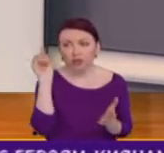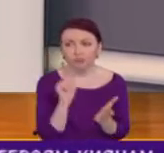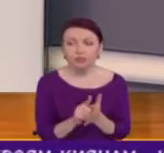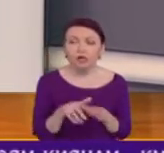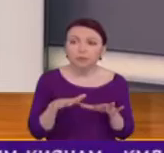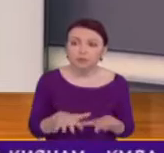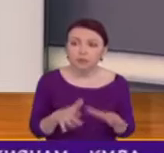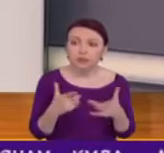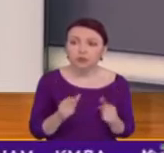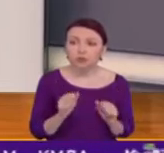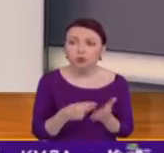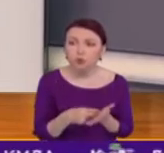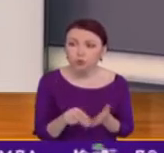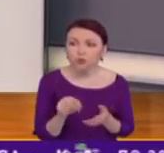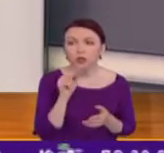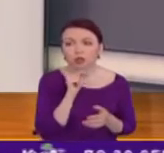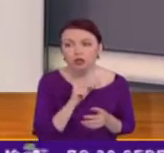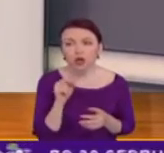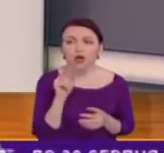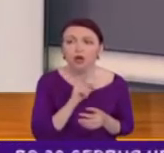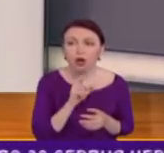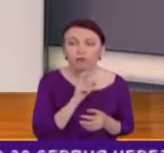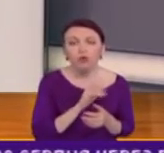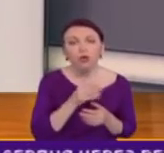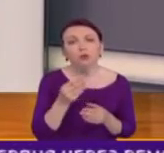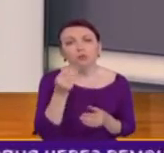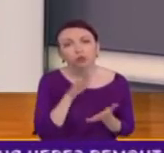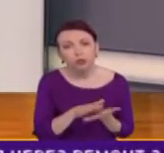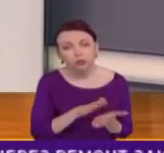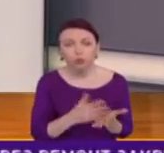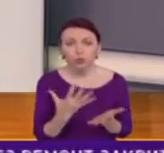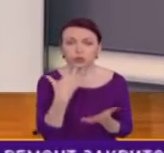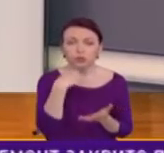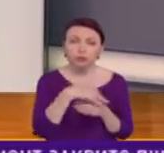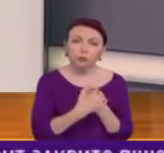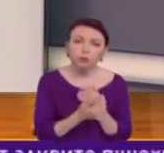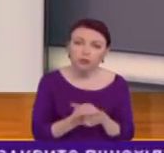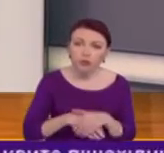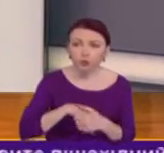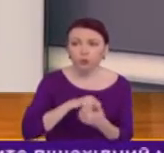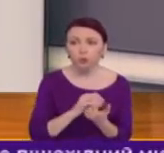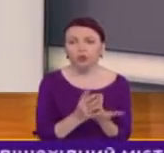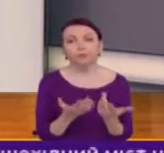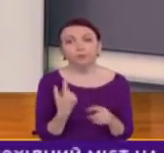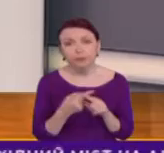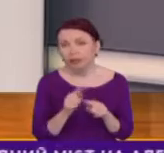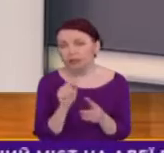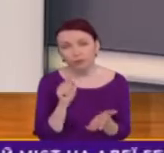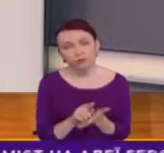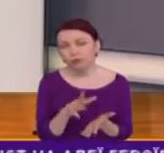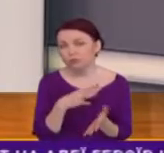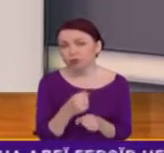де вони можуть попити чай, каву, з'їсти бутерброди, помити руки. Тобто це, звичайно, що повинно